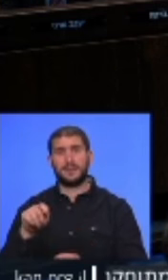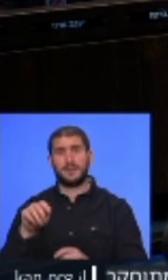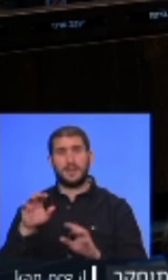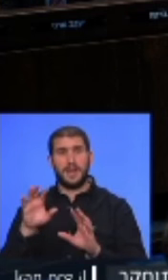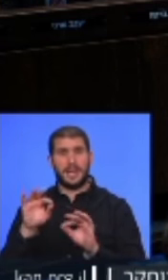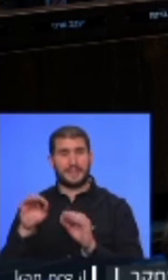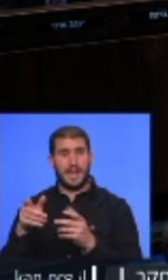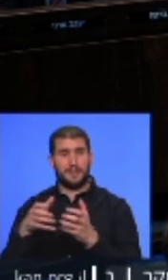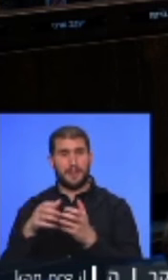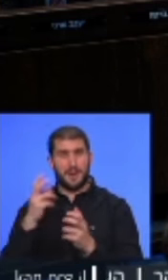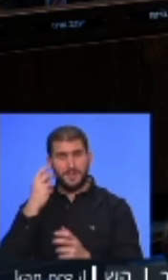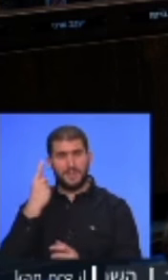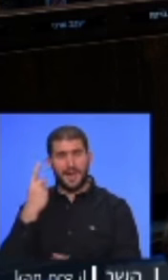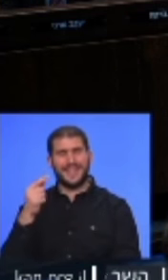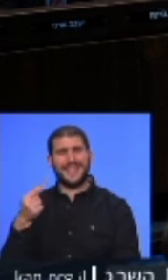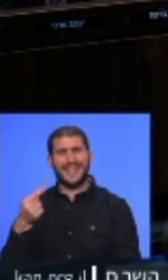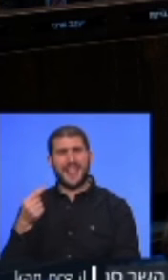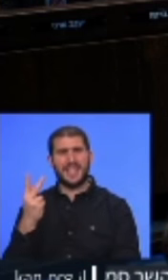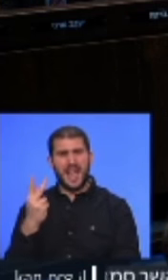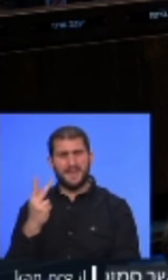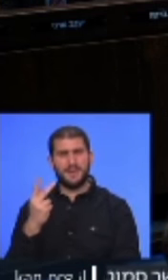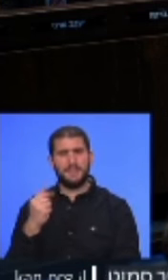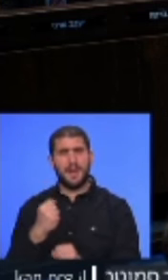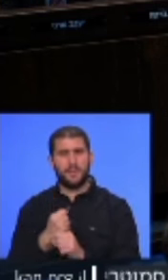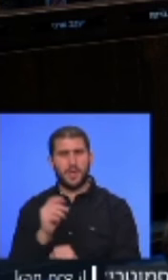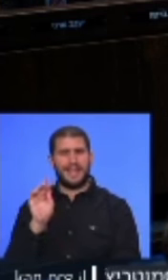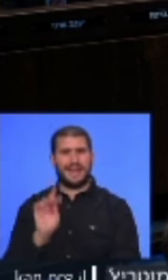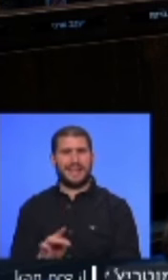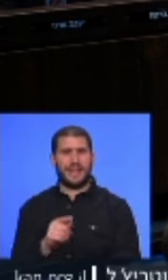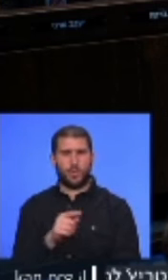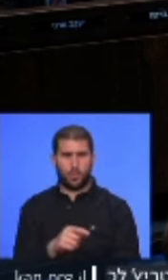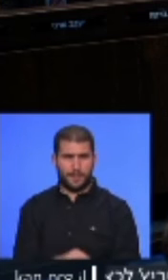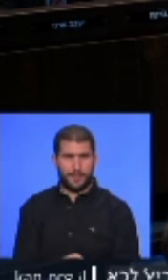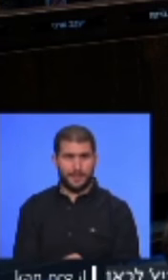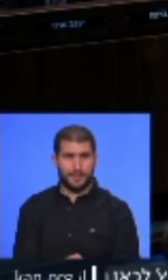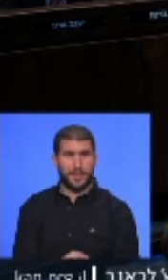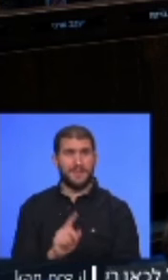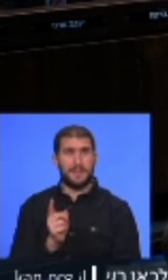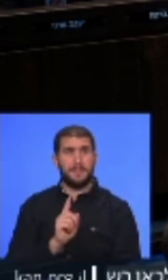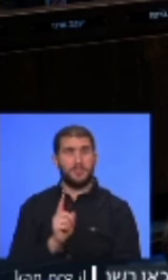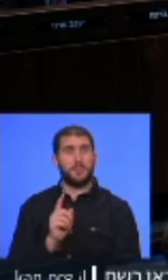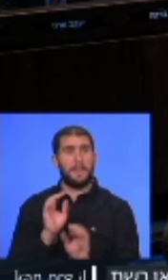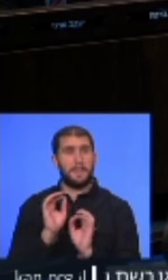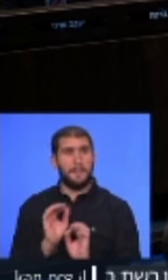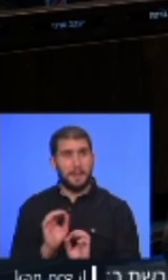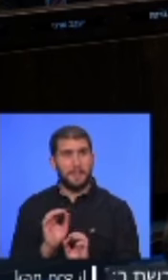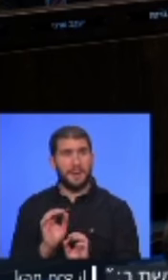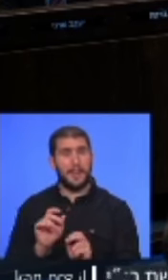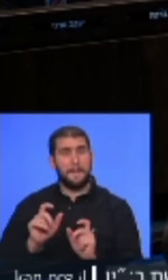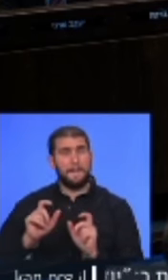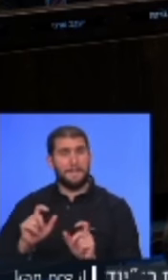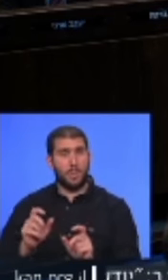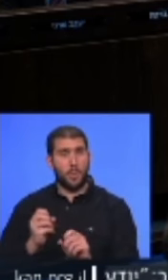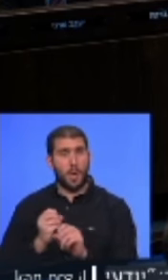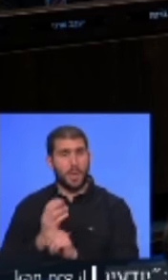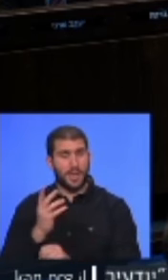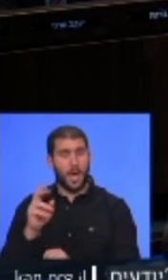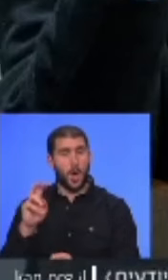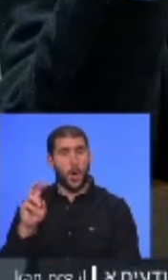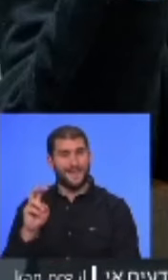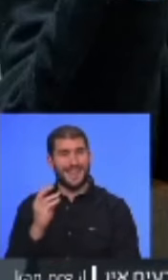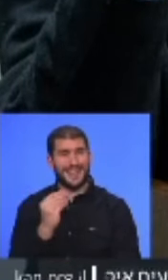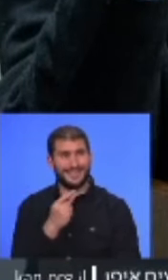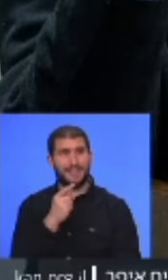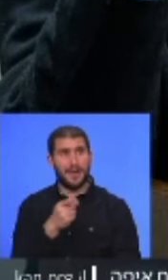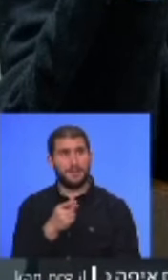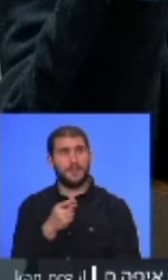הערביות ואחד גלעד קריב מהעבודה התנגדו למהלך, אבל מי שבעצם מנעו את ההדחה של עופר כסיף הם